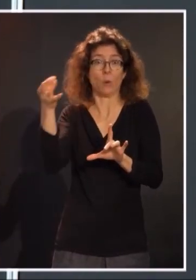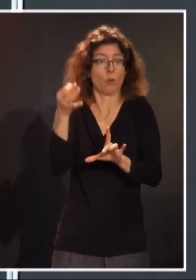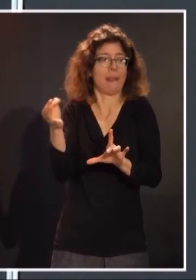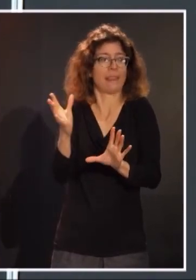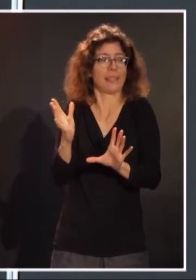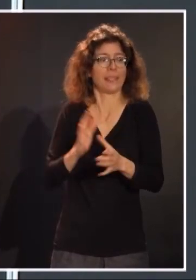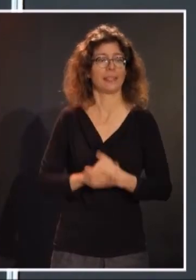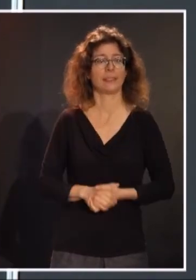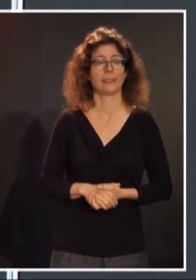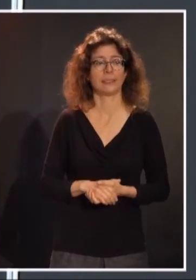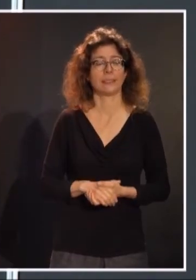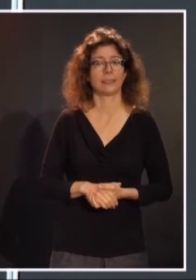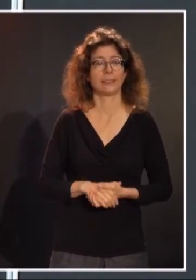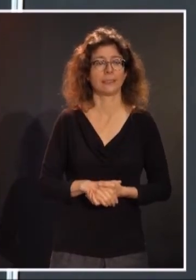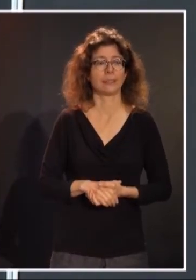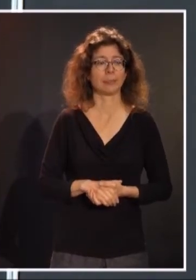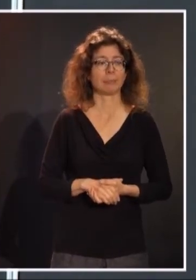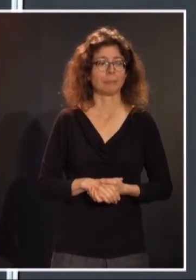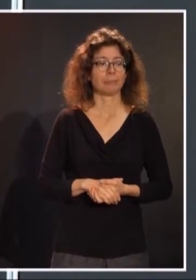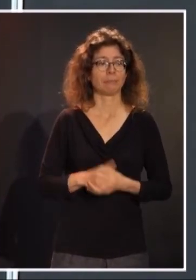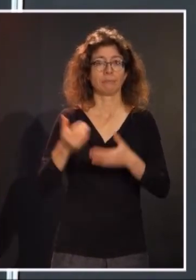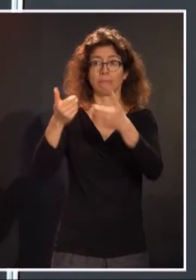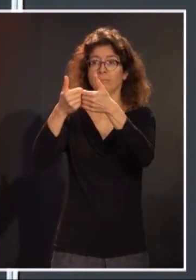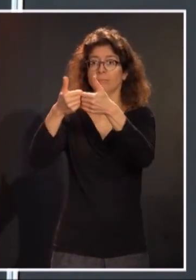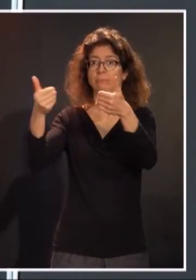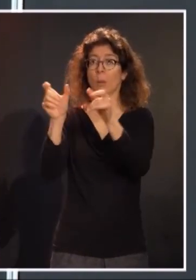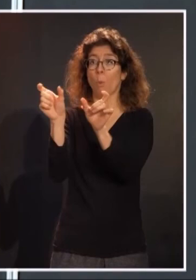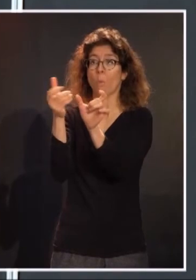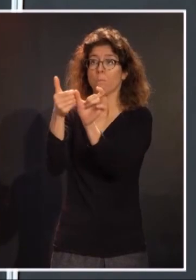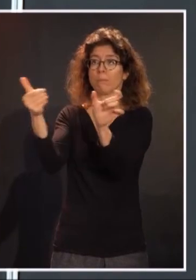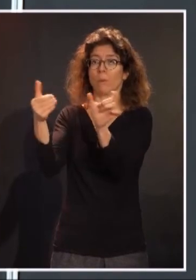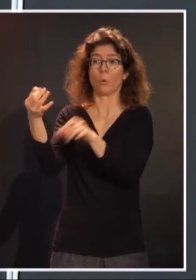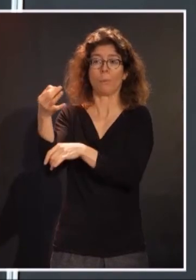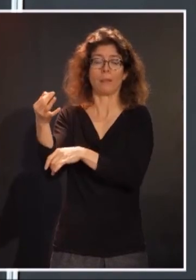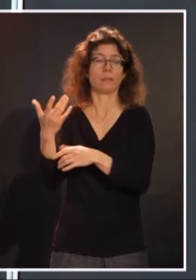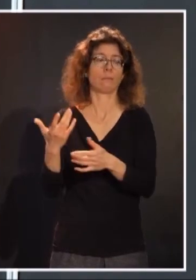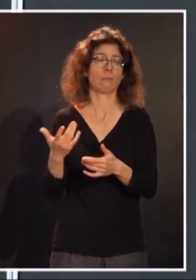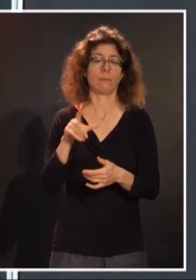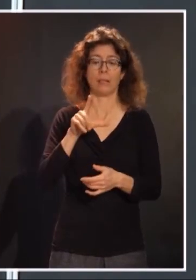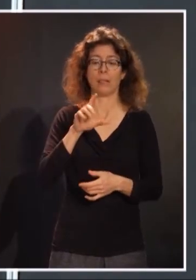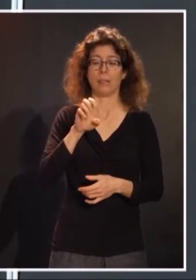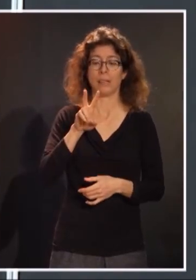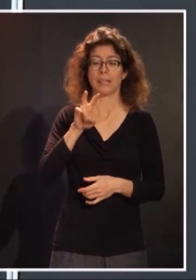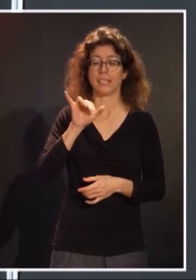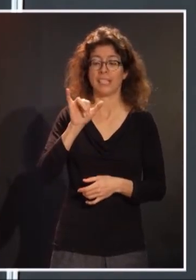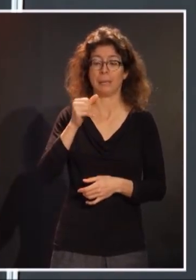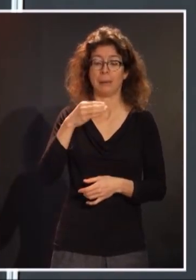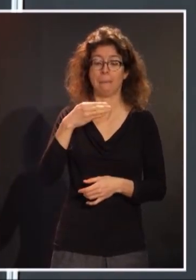On a Lexibar qui n'existe que sur l'iPad, par exemple.